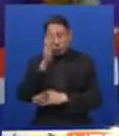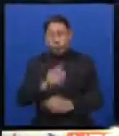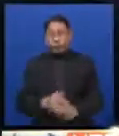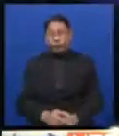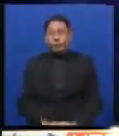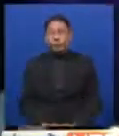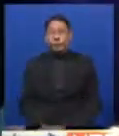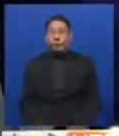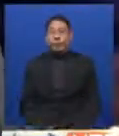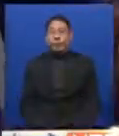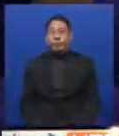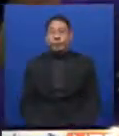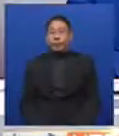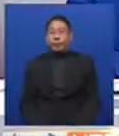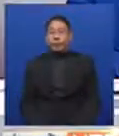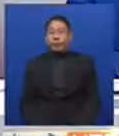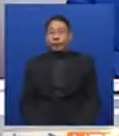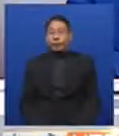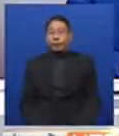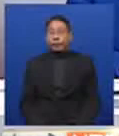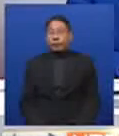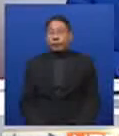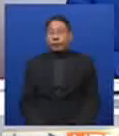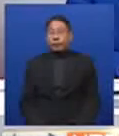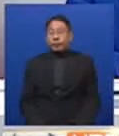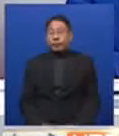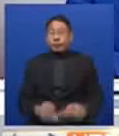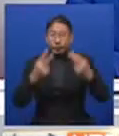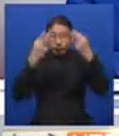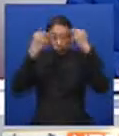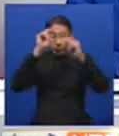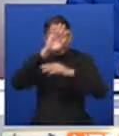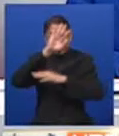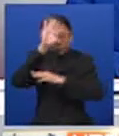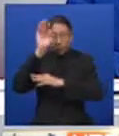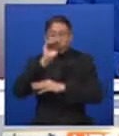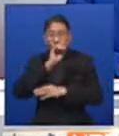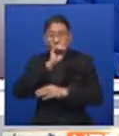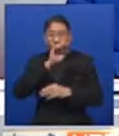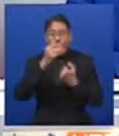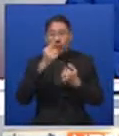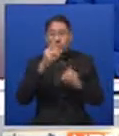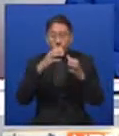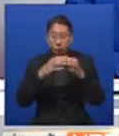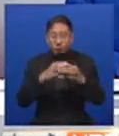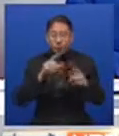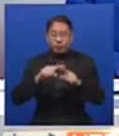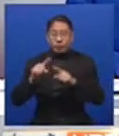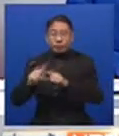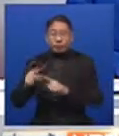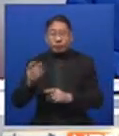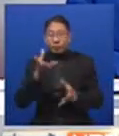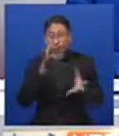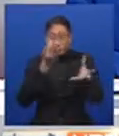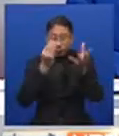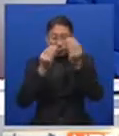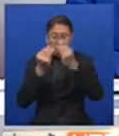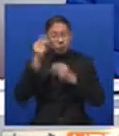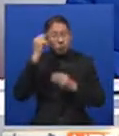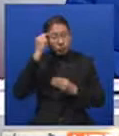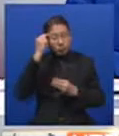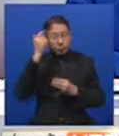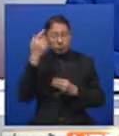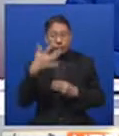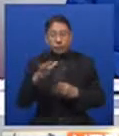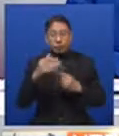อ่ะฮะซึ่งสิ่งที่นายกรัฐมนตรีเน้นย้ำนะคะก็คือว่าให้หน่วยงานต่างๆเนี่ยเอาความรู้ความสามารถของเด็กๆ